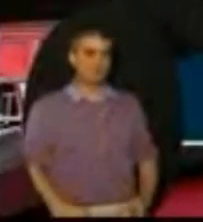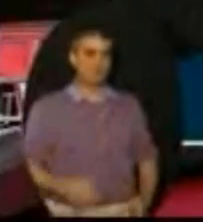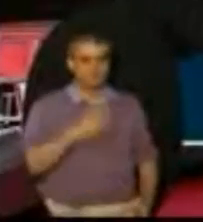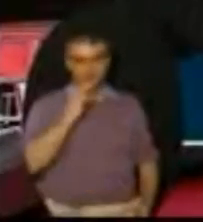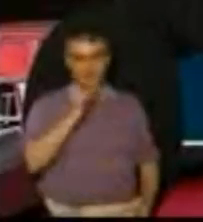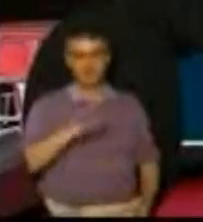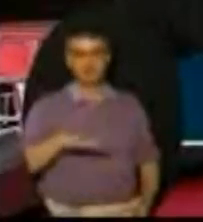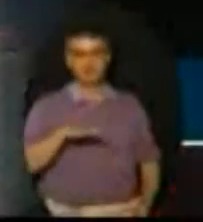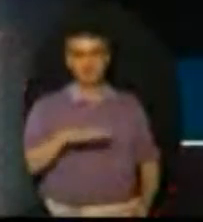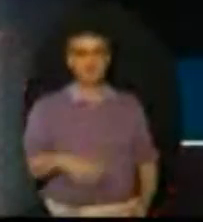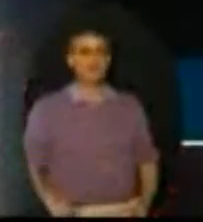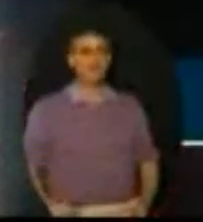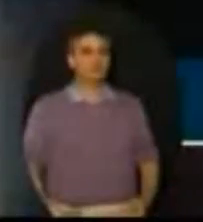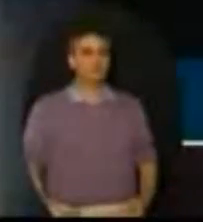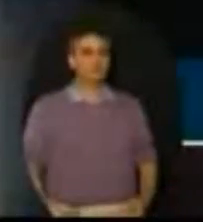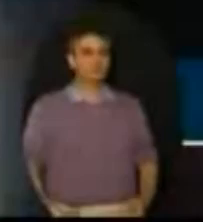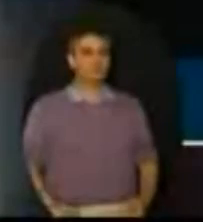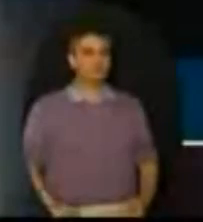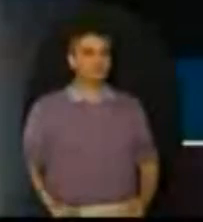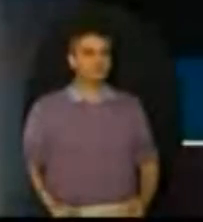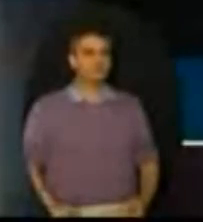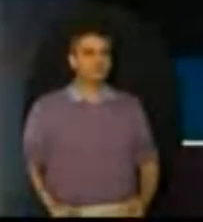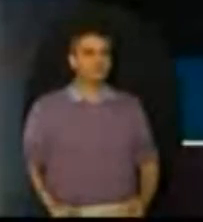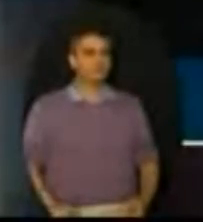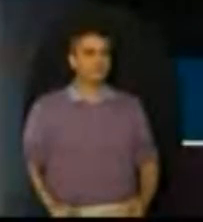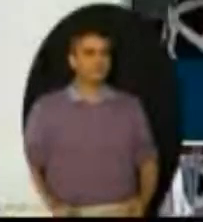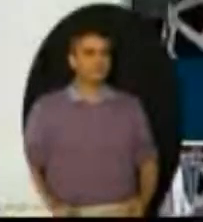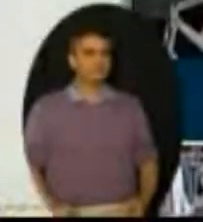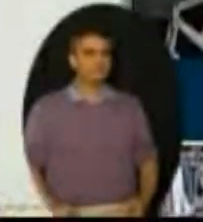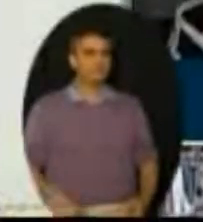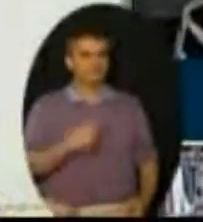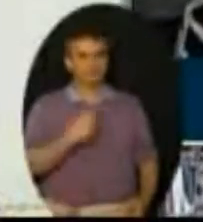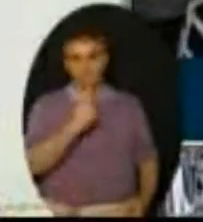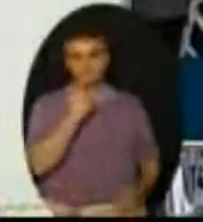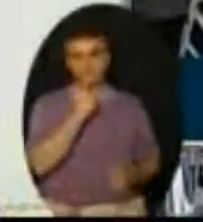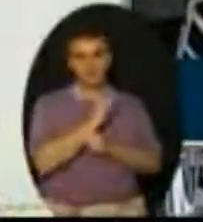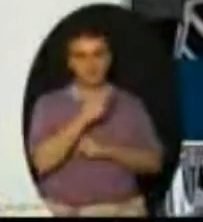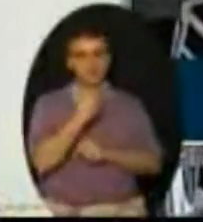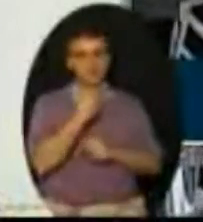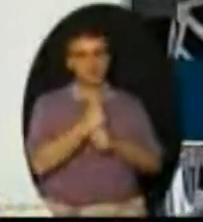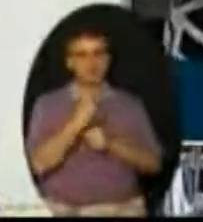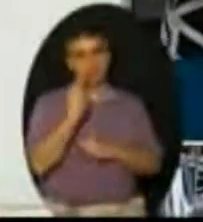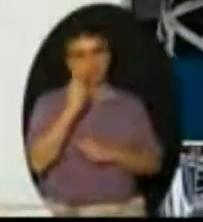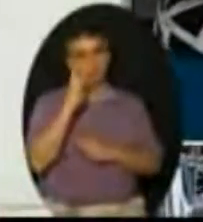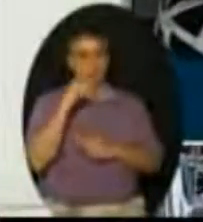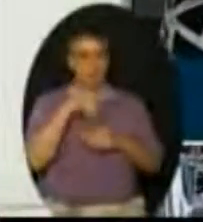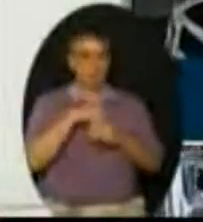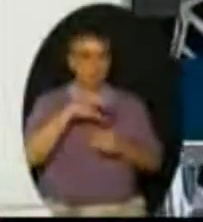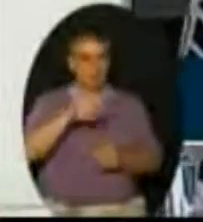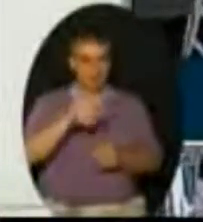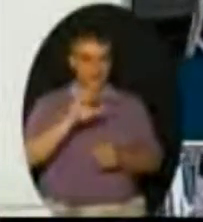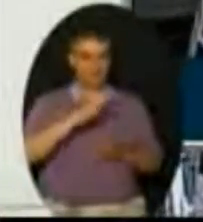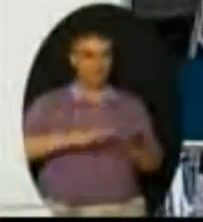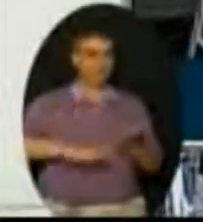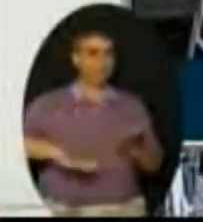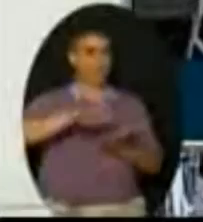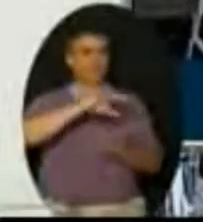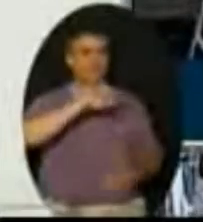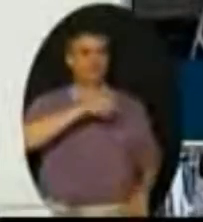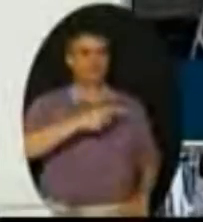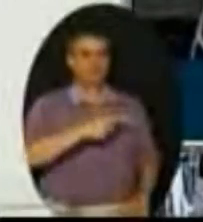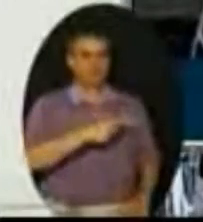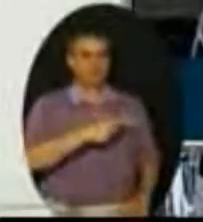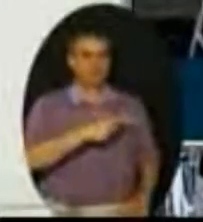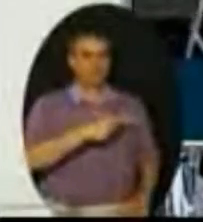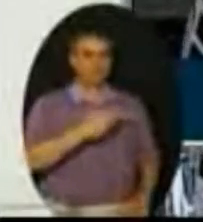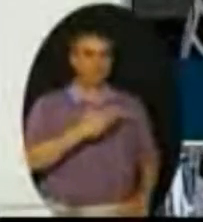סביבת הקזינו. אחת הטענות שאומרים זה שיהיה יותר תעסוקה גם כן בתוך הקזינו ומסביב לקזינו.